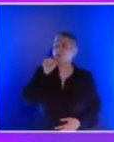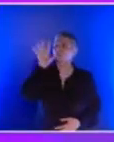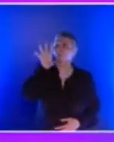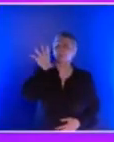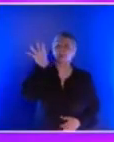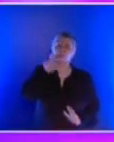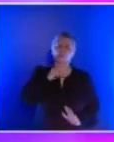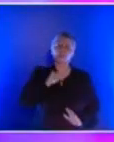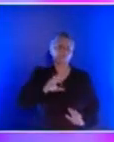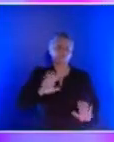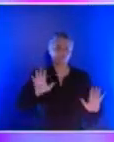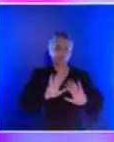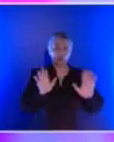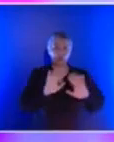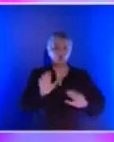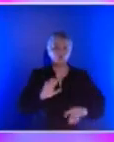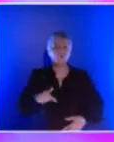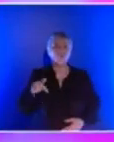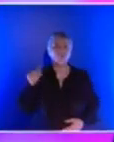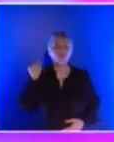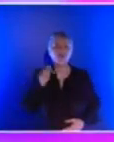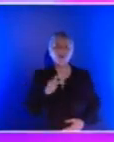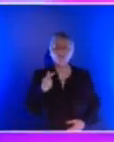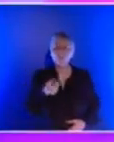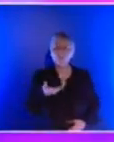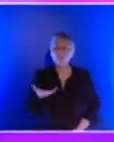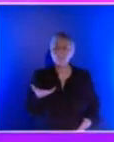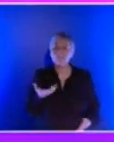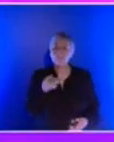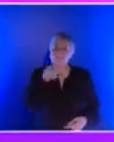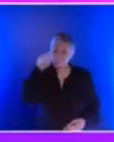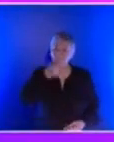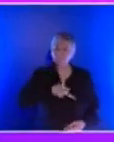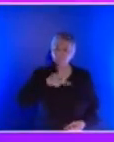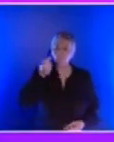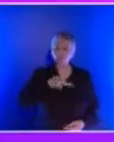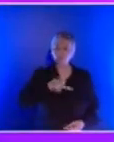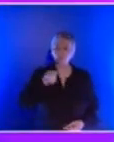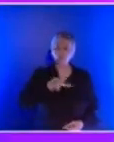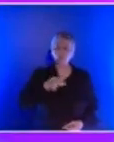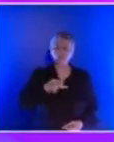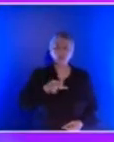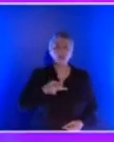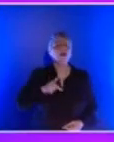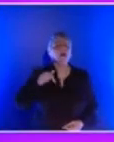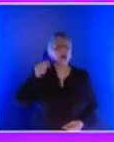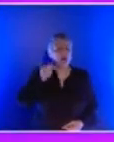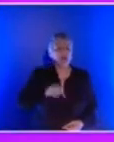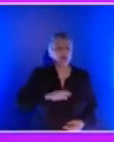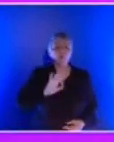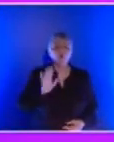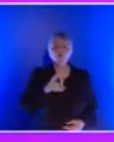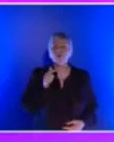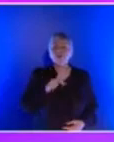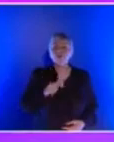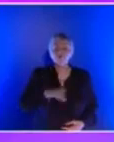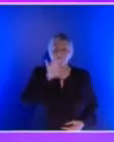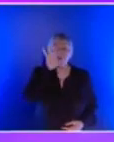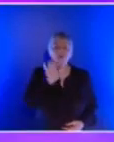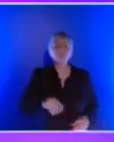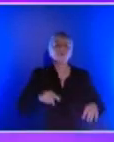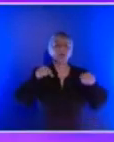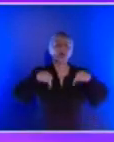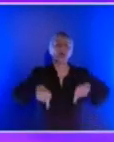σε μεγάλο βαθμό, αν όχι καθοριστικά κυρίαρχες, είναι μέρος πλέον μιας